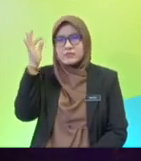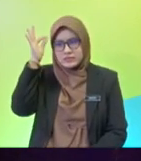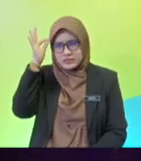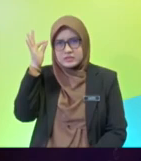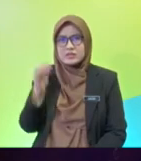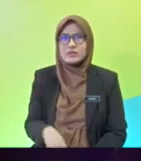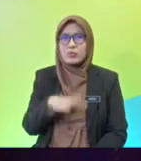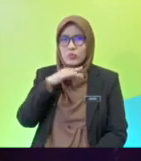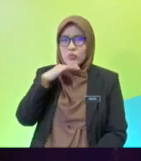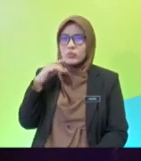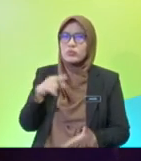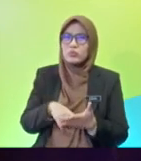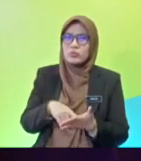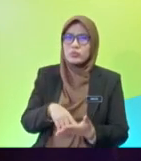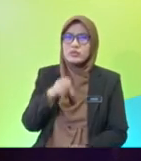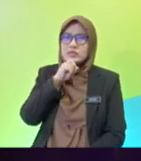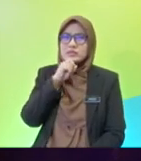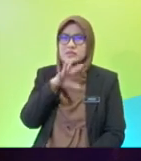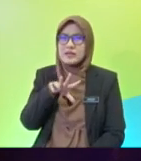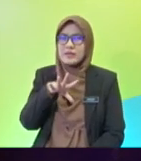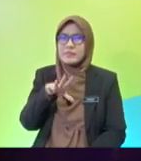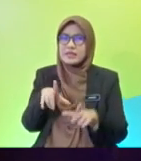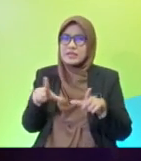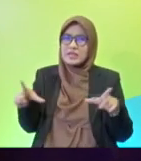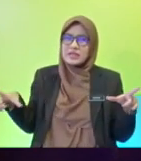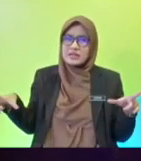nih sampah di lantai